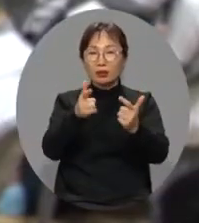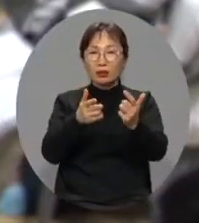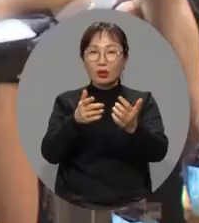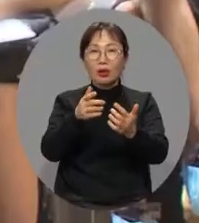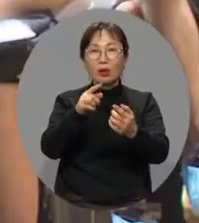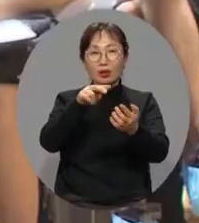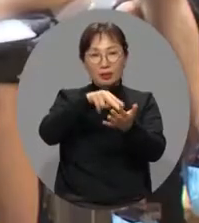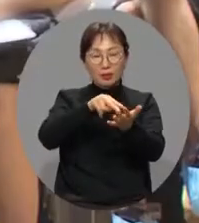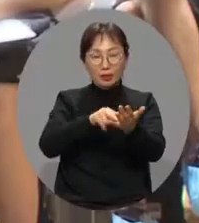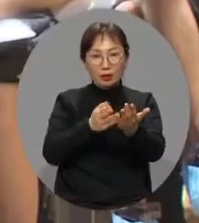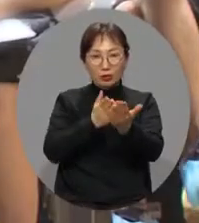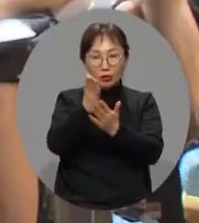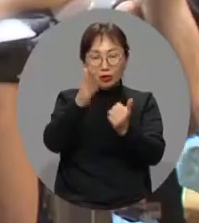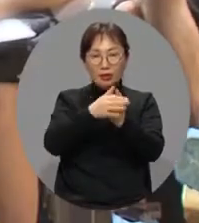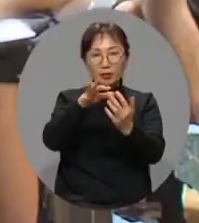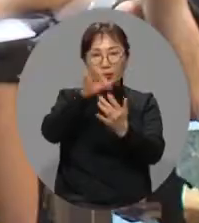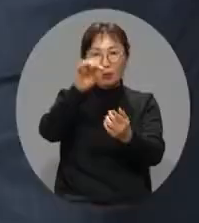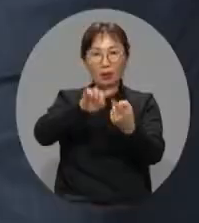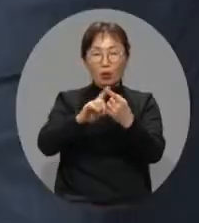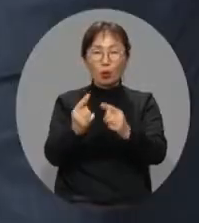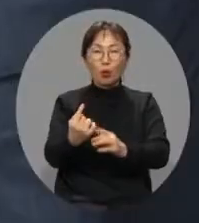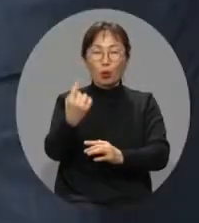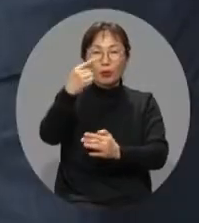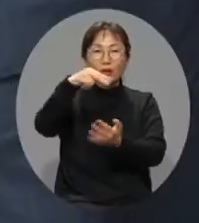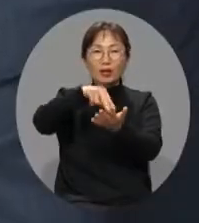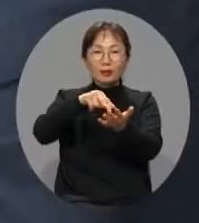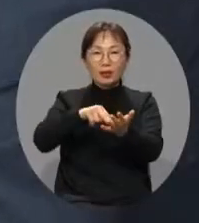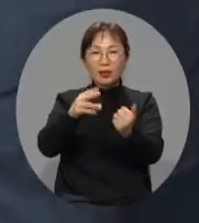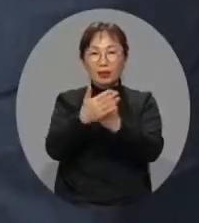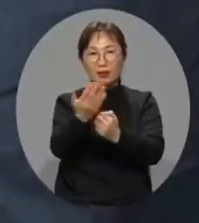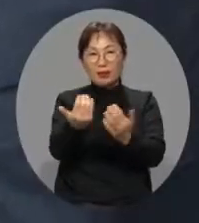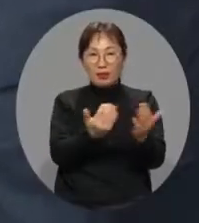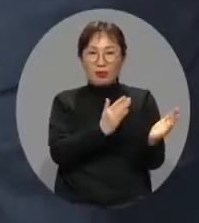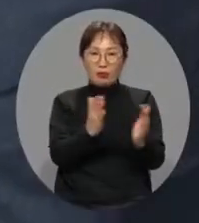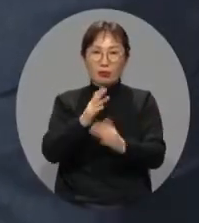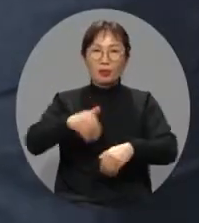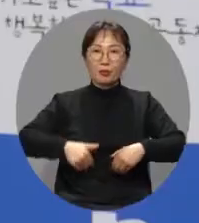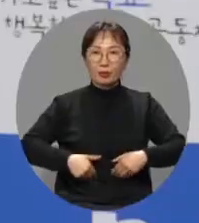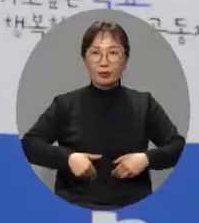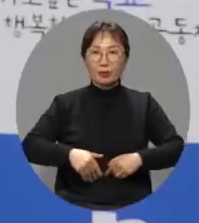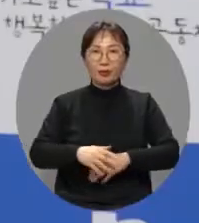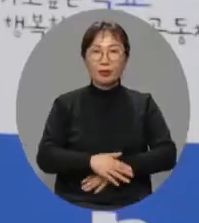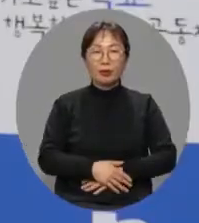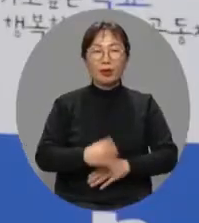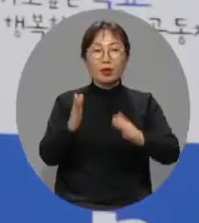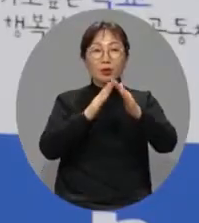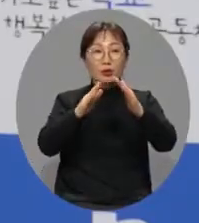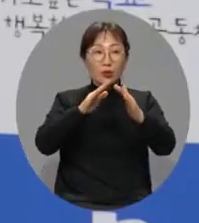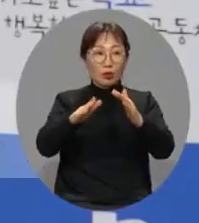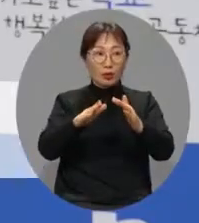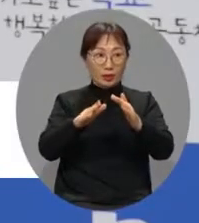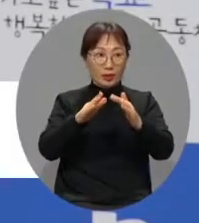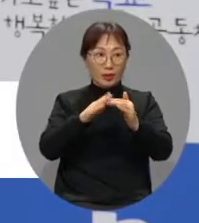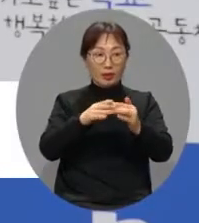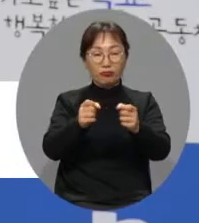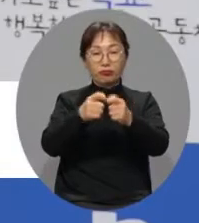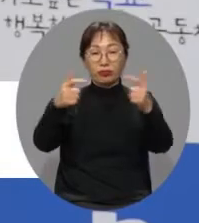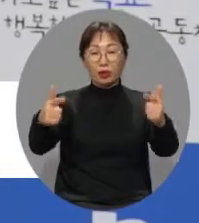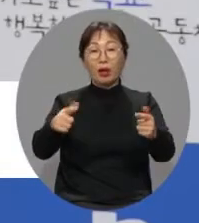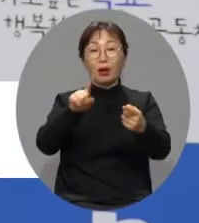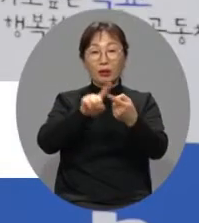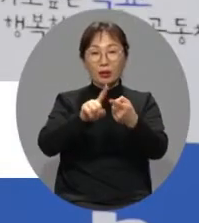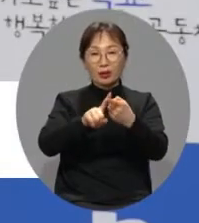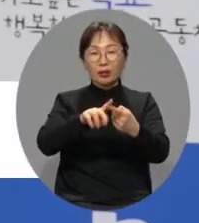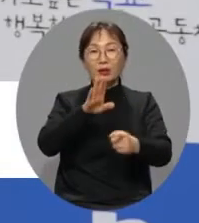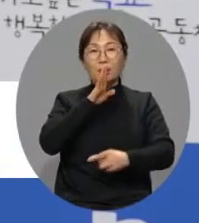선발 비율이 여전히 높다는 점을 고려해 준비해야합니다 정시가 늘어난다는 것은 결코